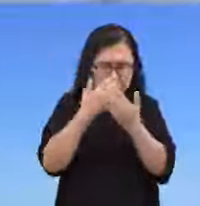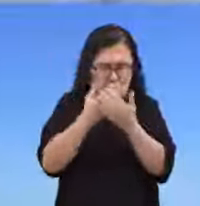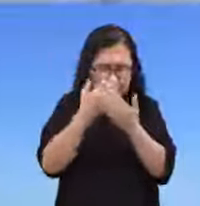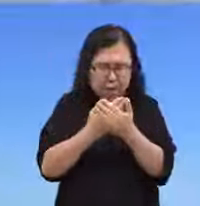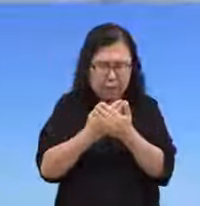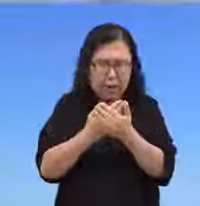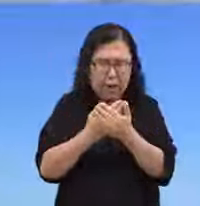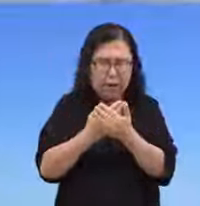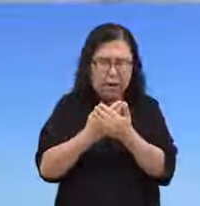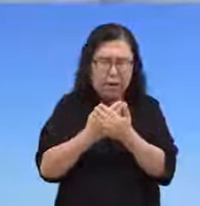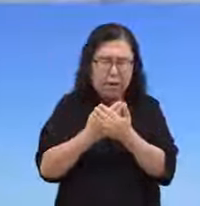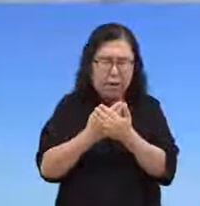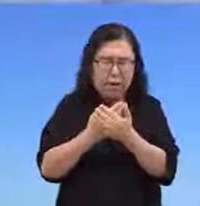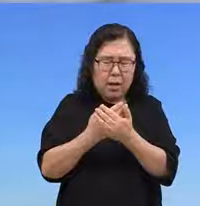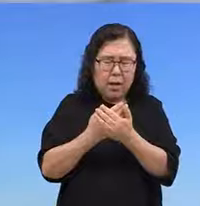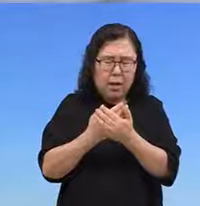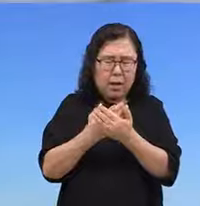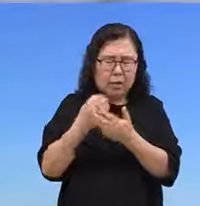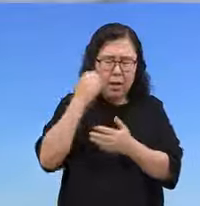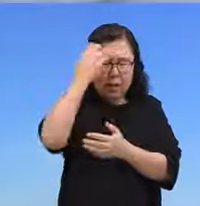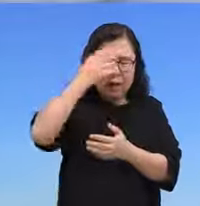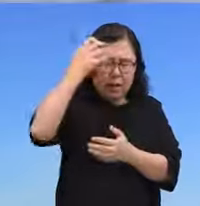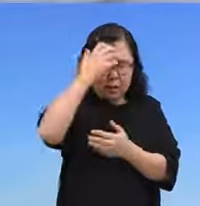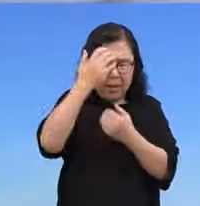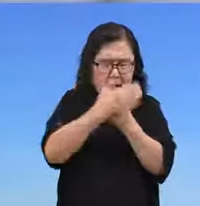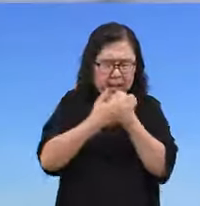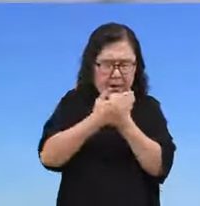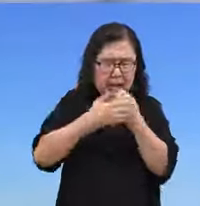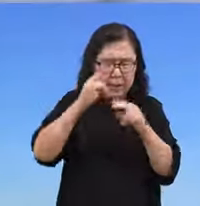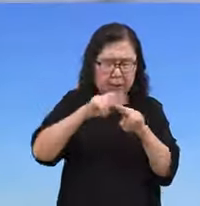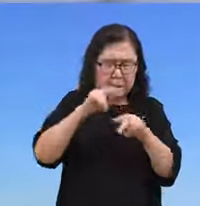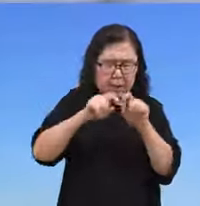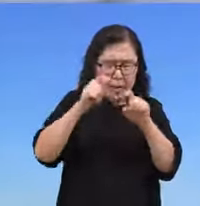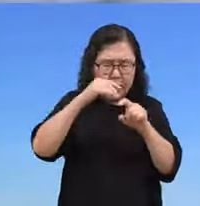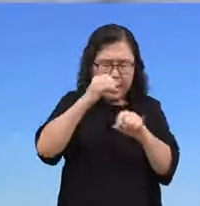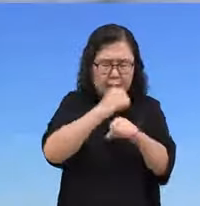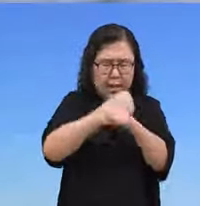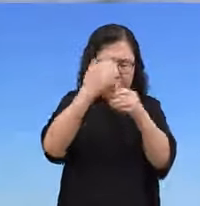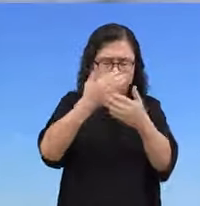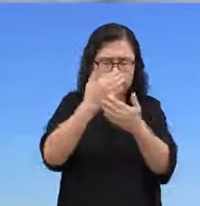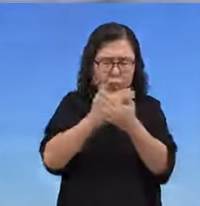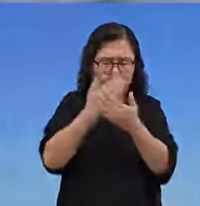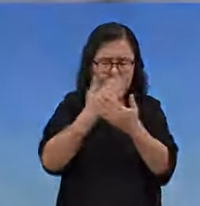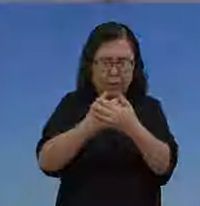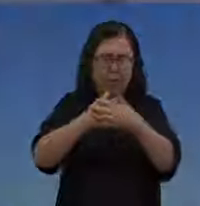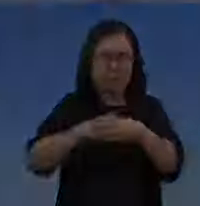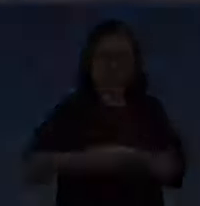전무후무한 성령님의 은혜의 자리로 나아가도록 인도하여 주시옵소서.